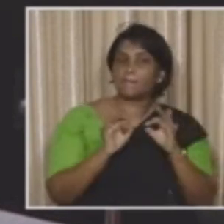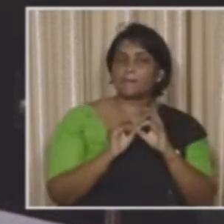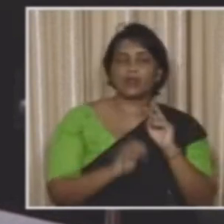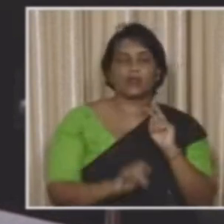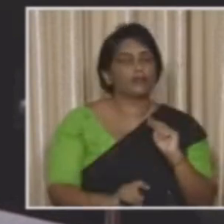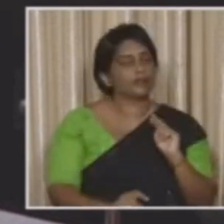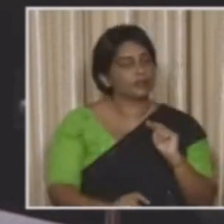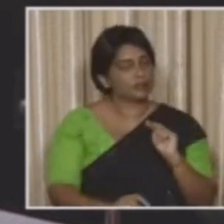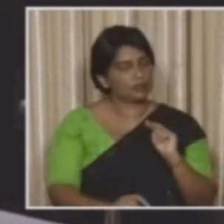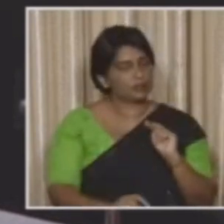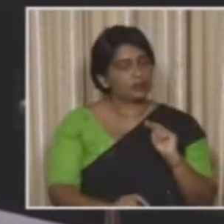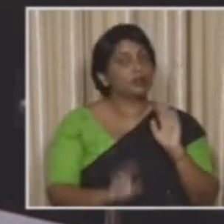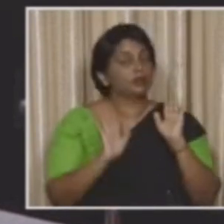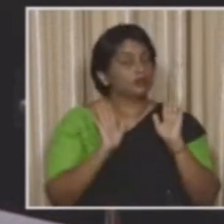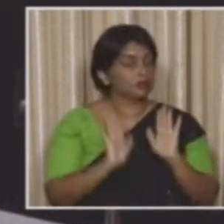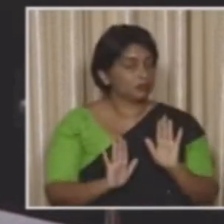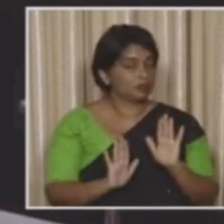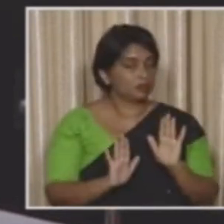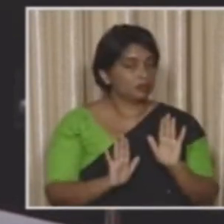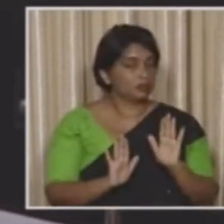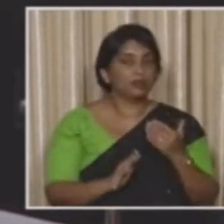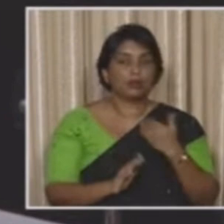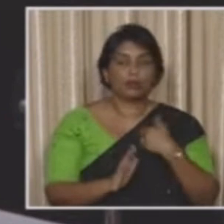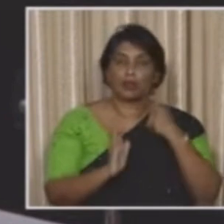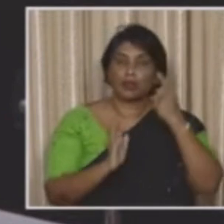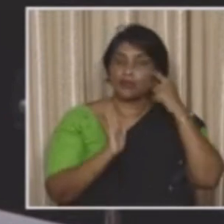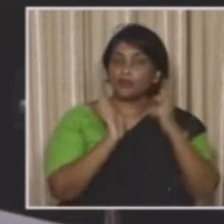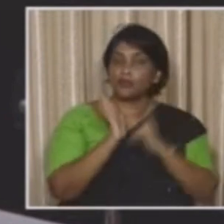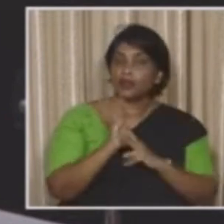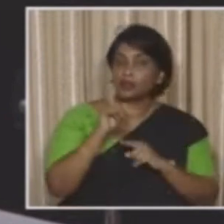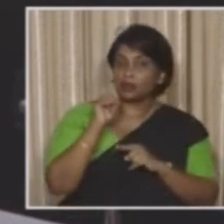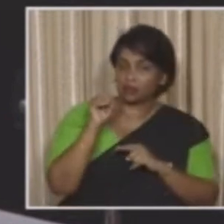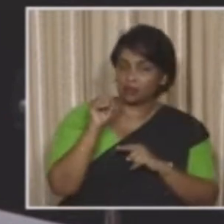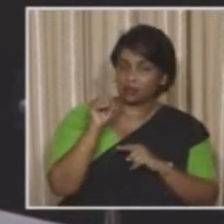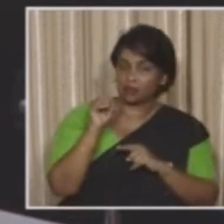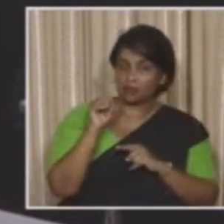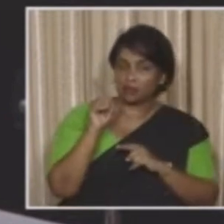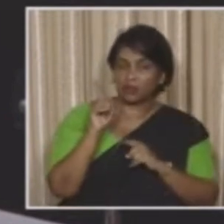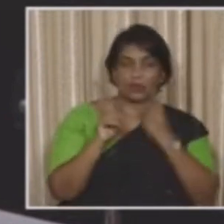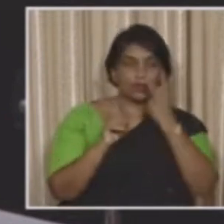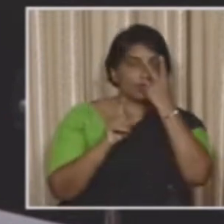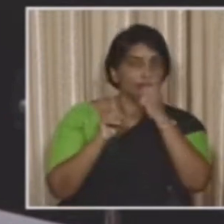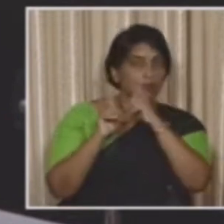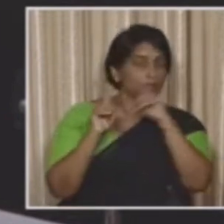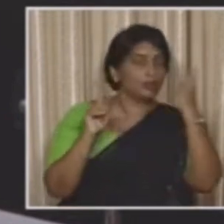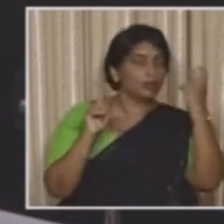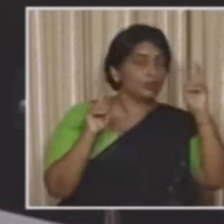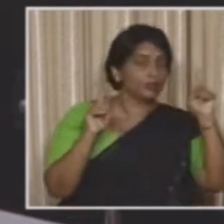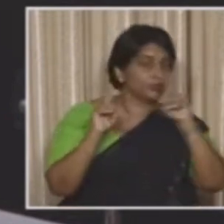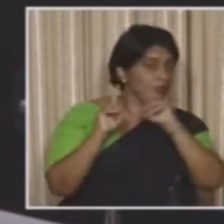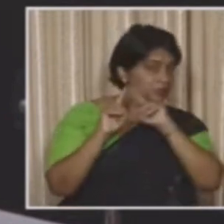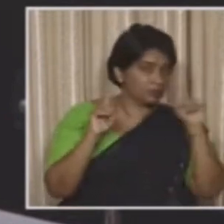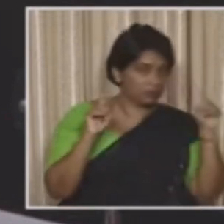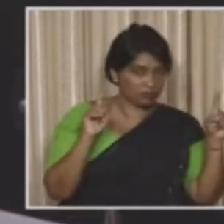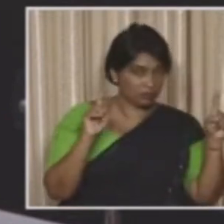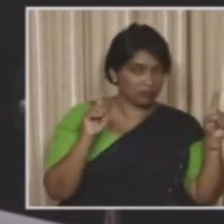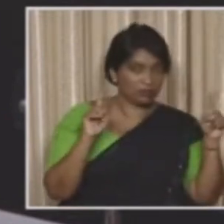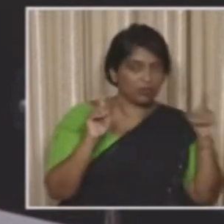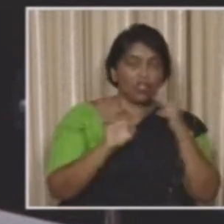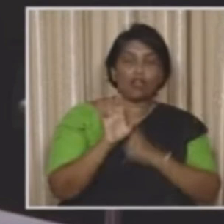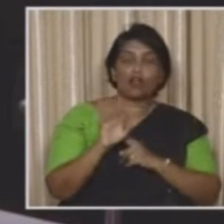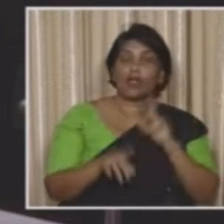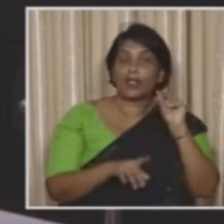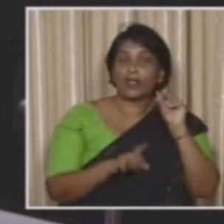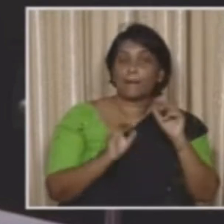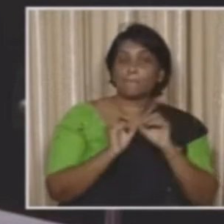20යි. නමුත් අපි වියට්නාමේ බැලුවොත් 2010 ඉඳන් 2021 දක්වා ඒ අවුරුදු